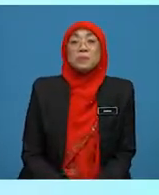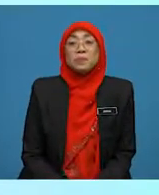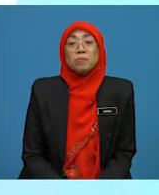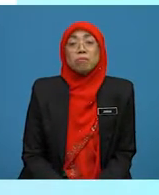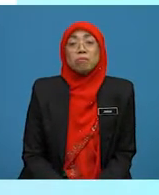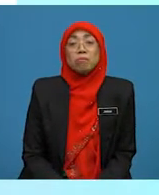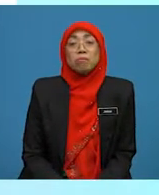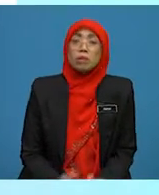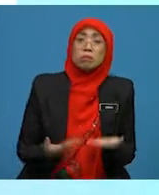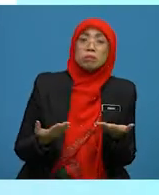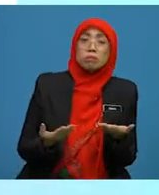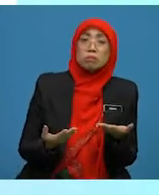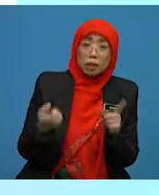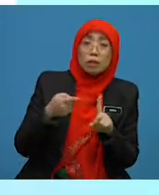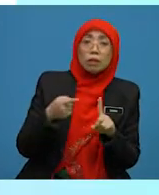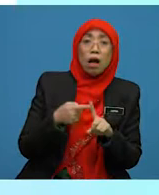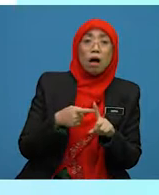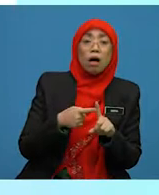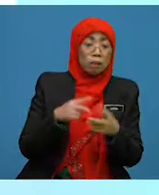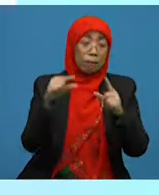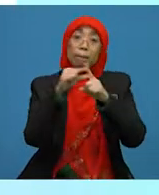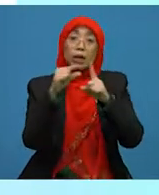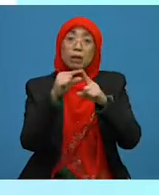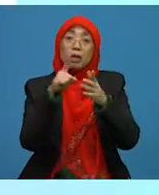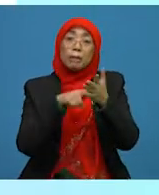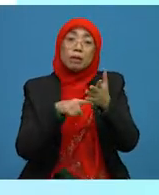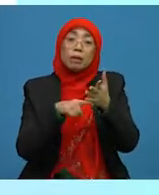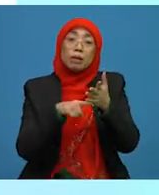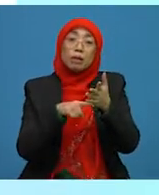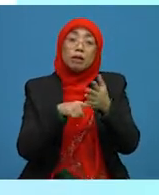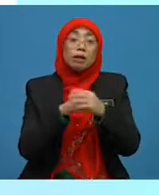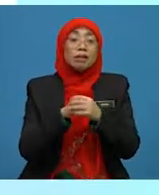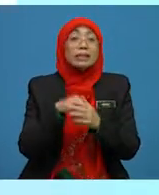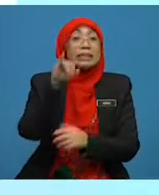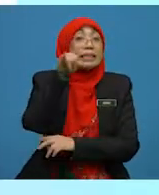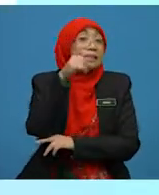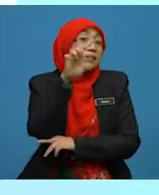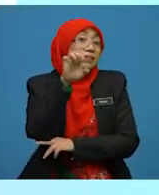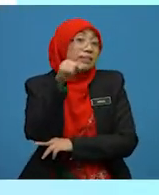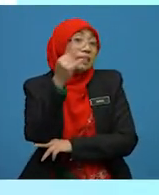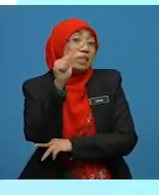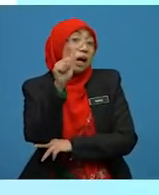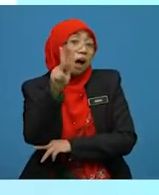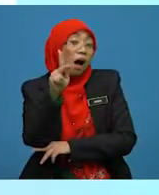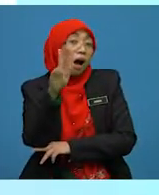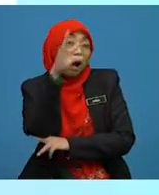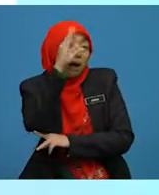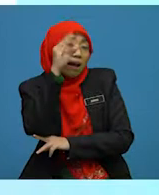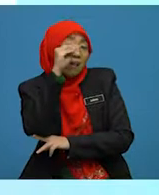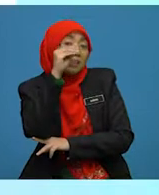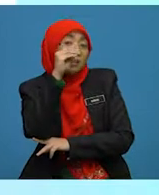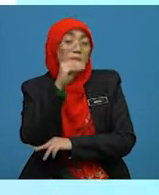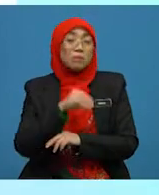Kata jejaka melambangkan konsep atau makna seorang lelaki dalam lingkungan umur